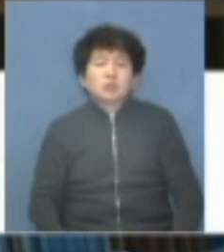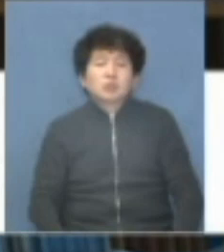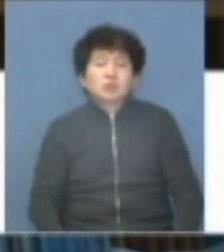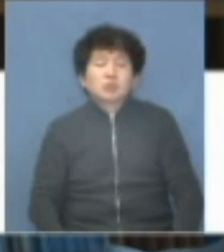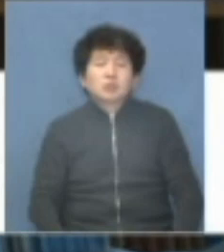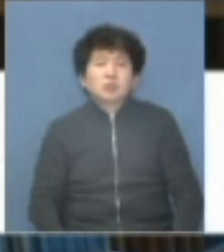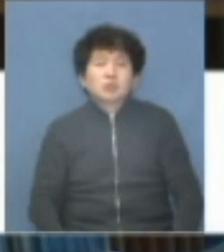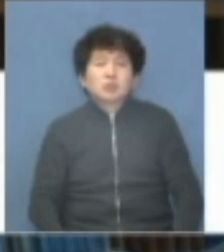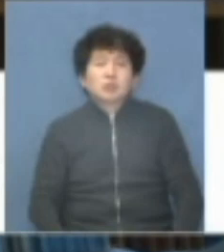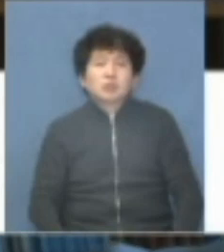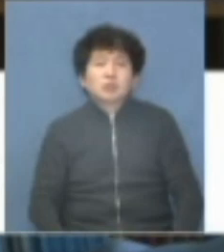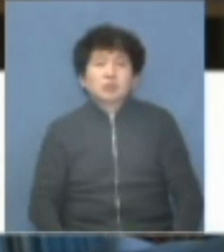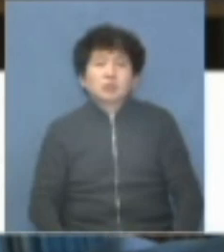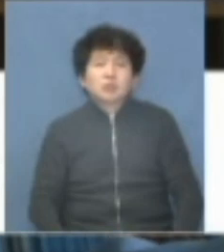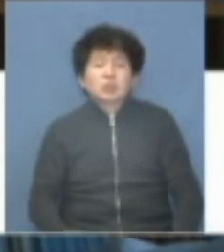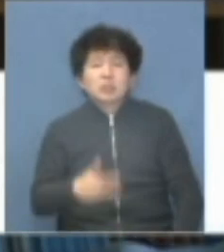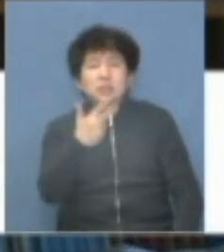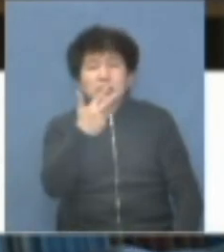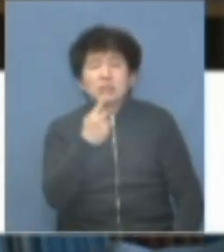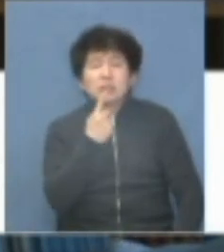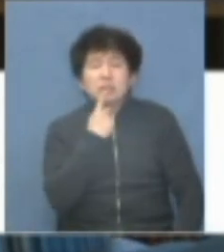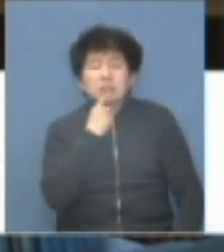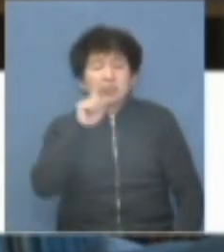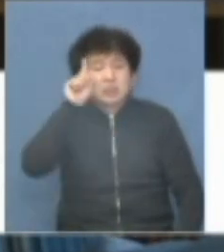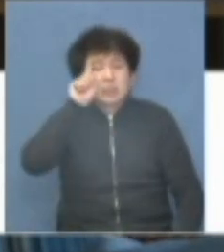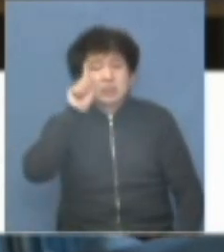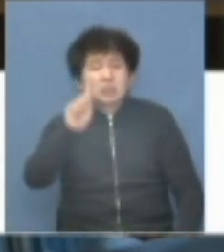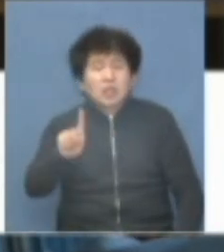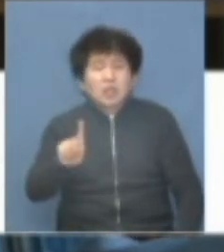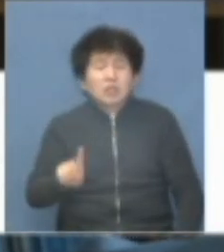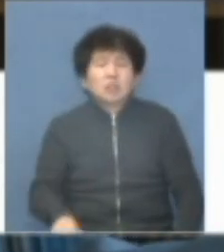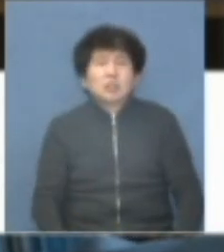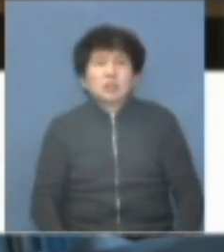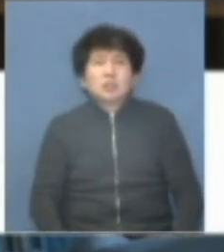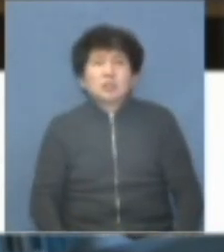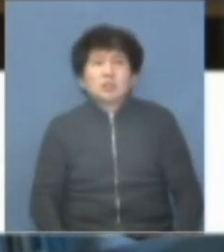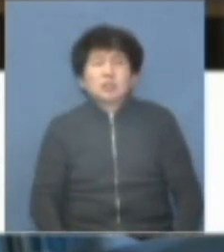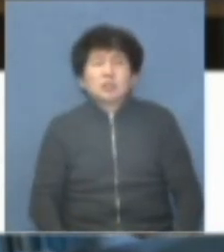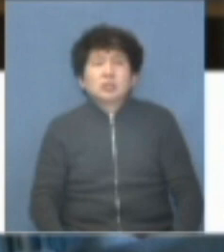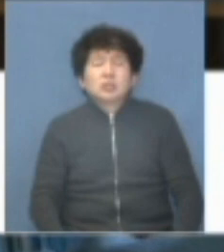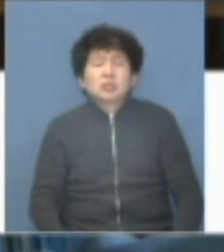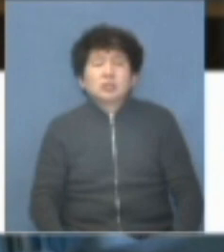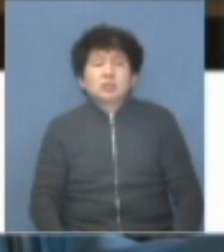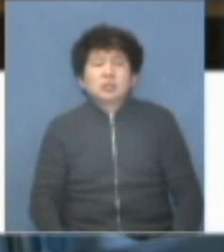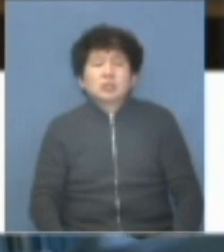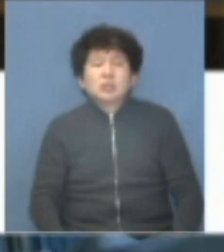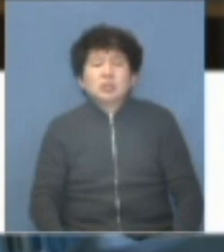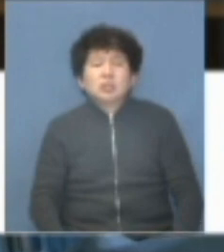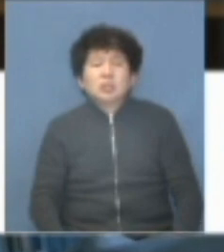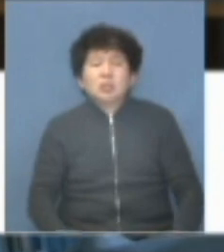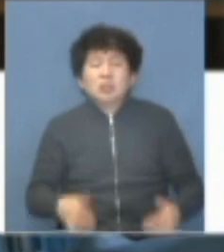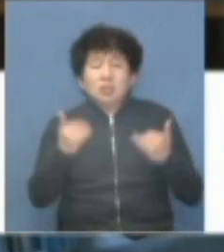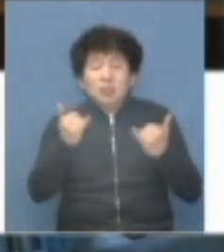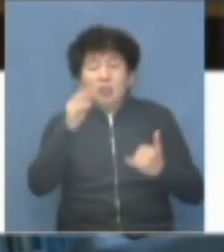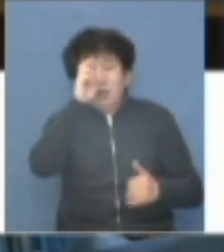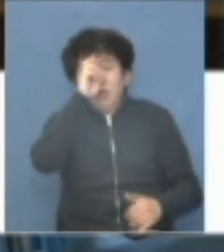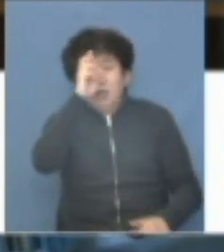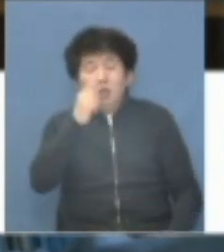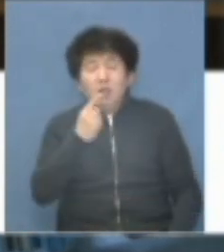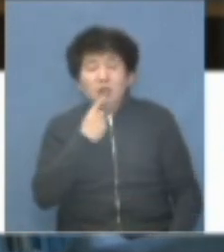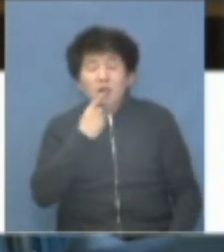заманға сай үштілділікті білу, және де мына қазір кезде мемлекеттік тіл қазақ